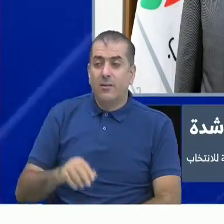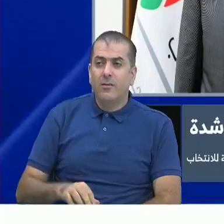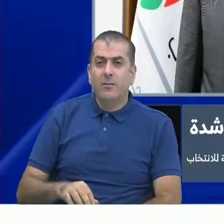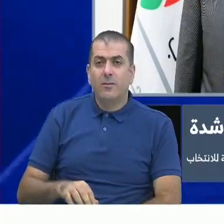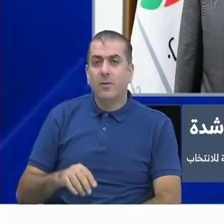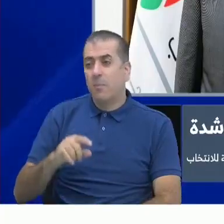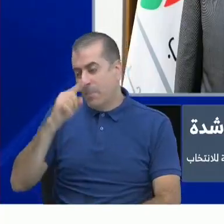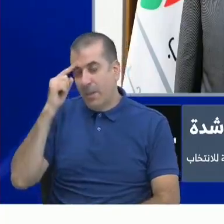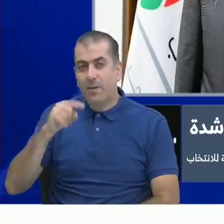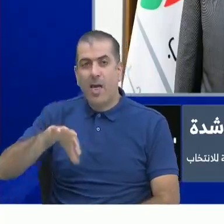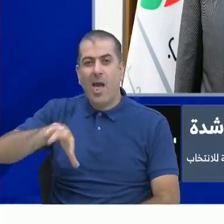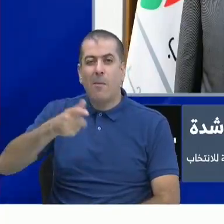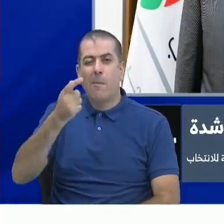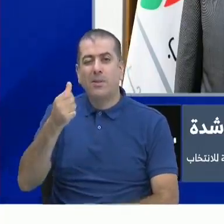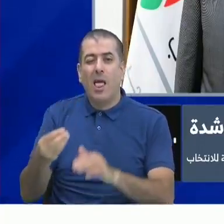التحقيق